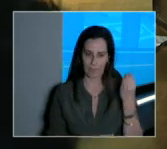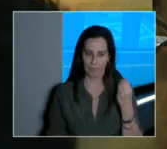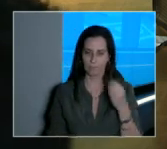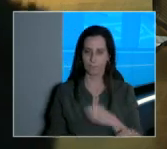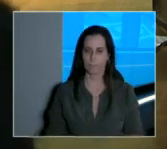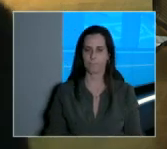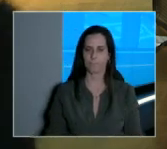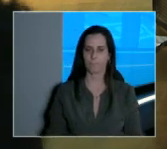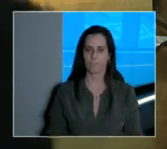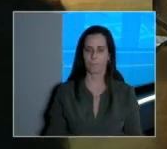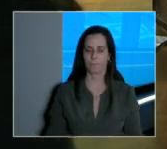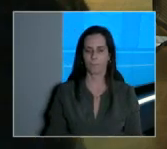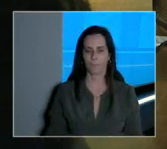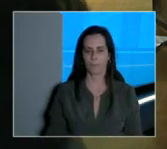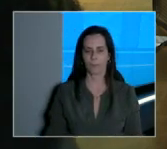בגדודים... שיהיה